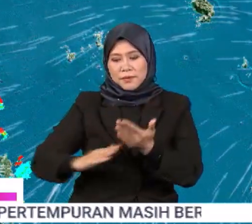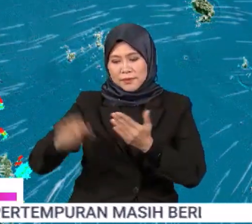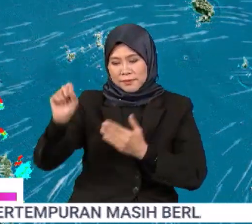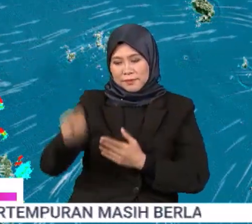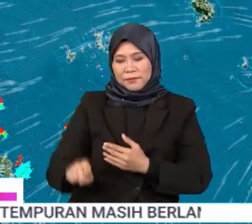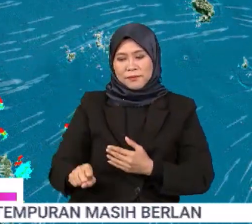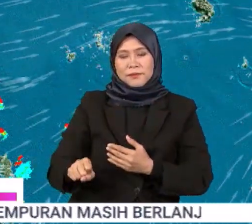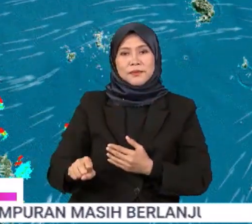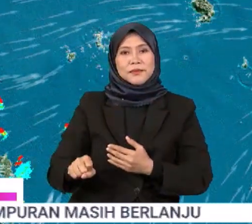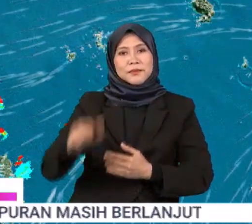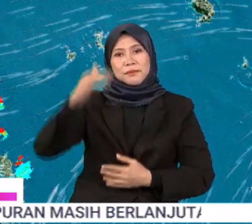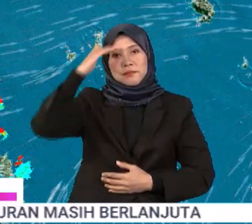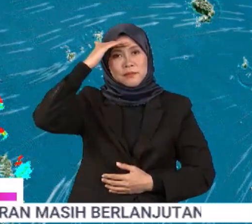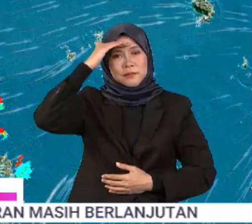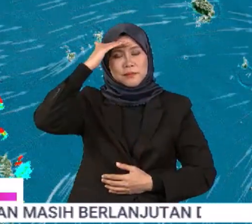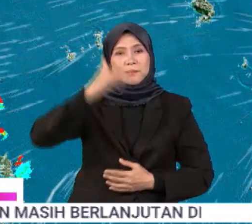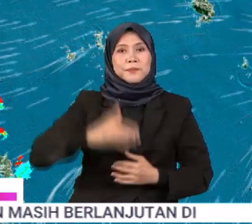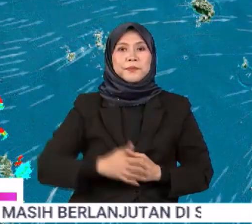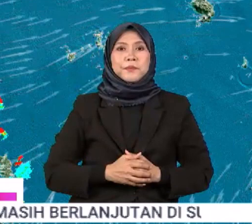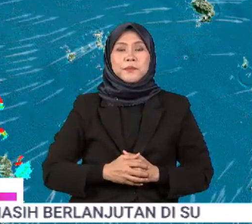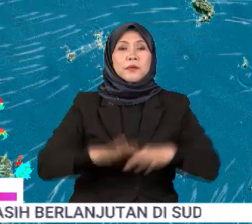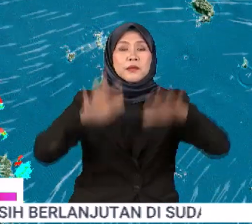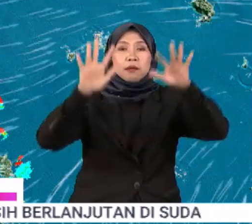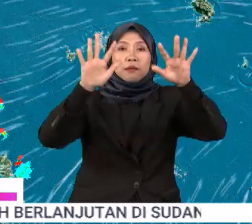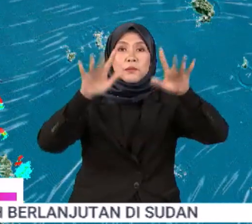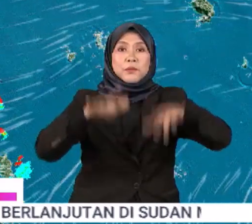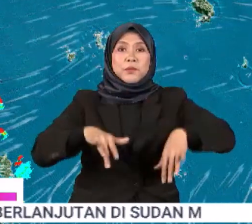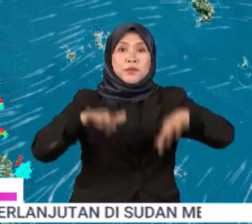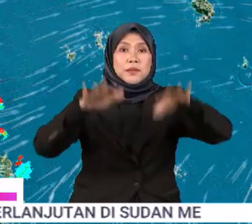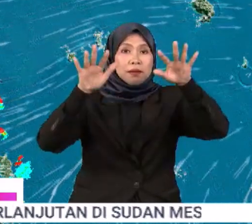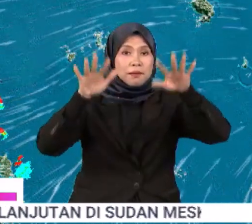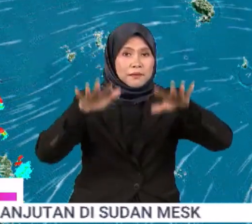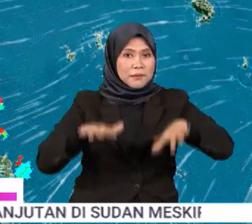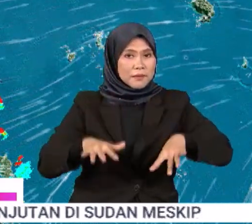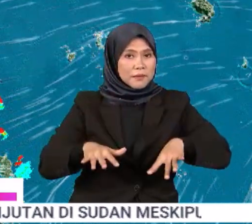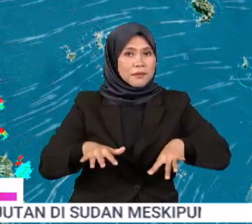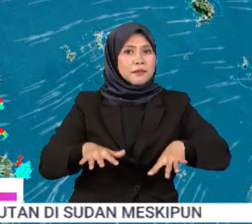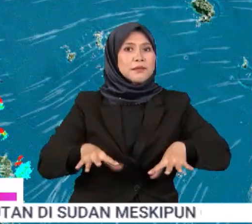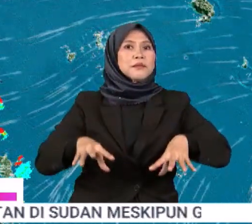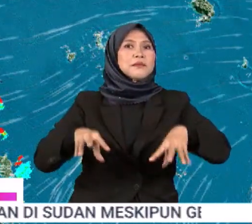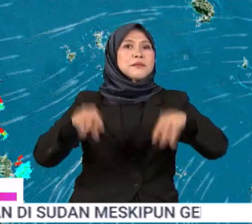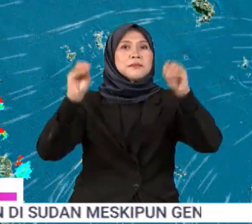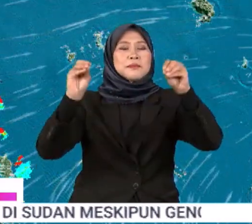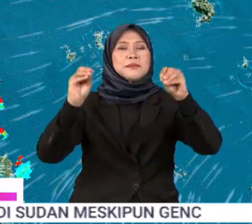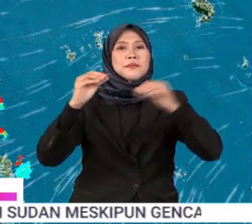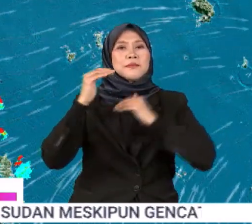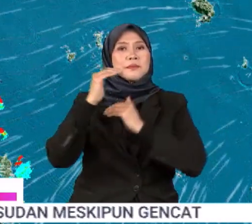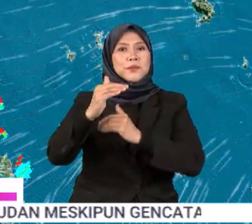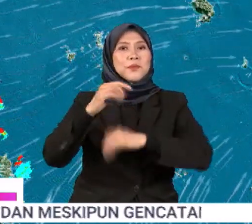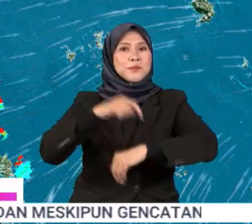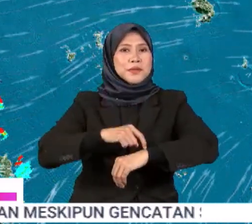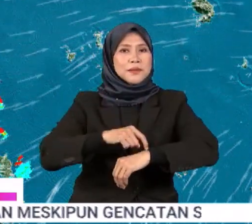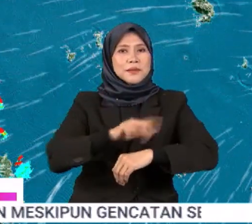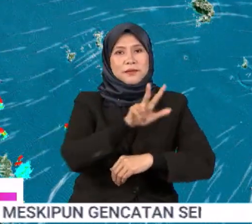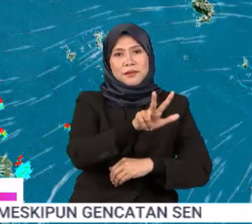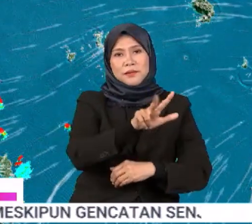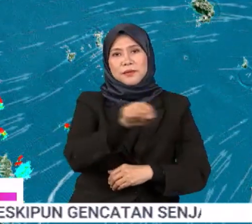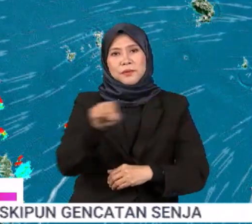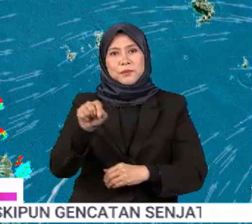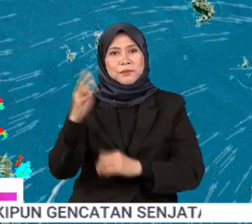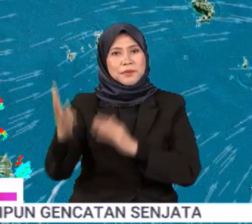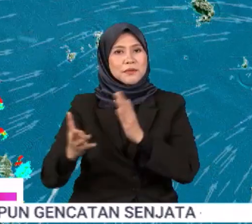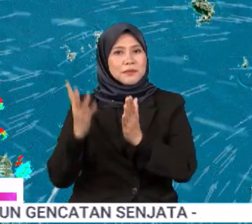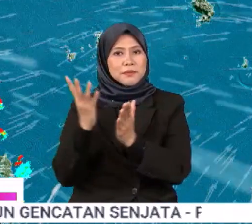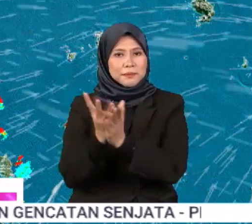selatan negeri Johor. Dan keadaan hujan ini dijangkakan boleh beransur reda dalam tempoh masa 3 hingga ke 4 jam